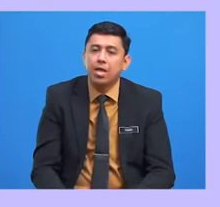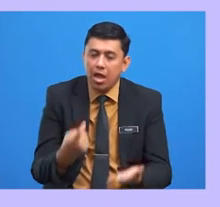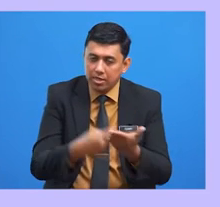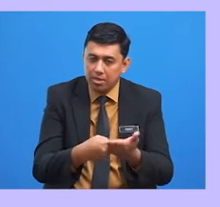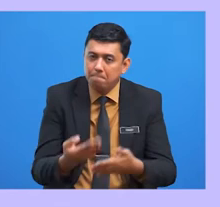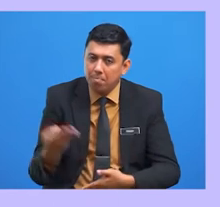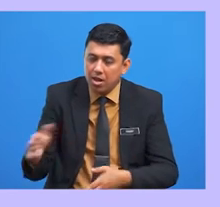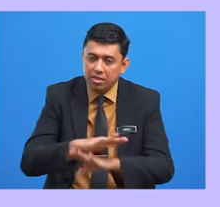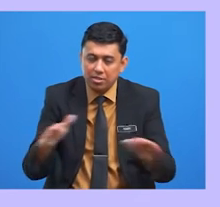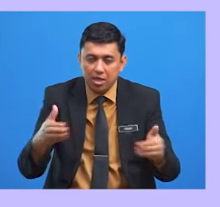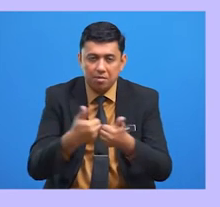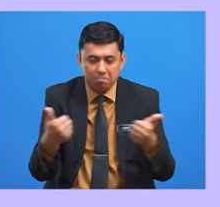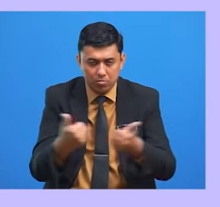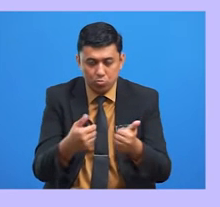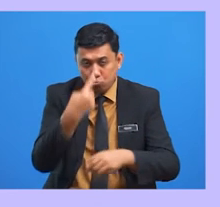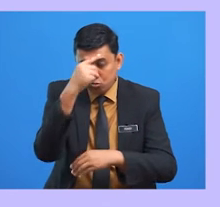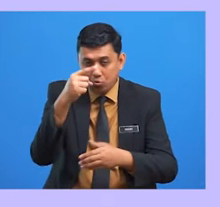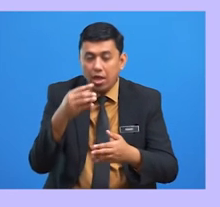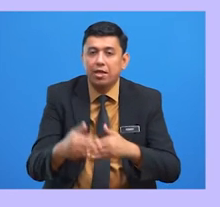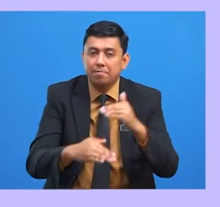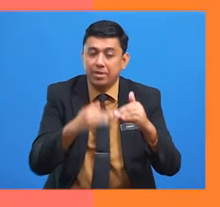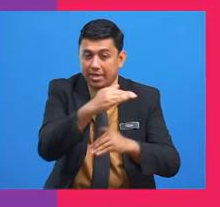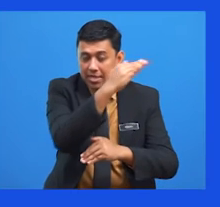untuk meningkatkan jumlah hasil.